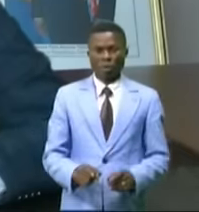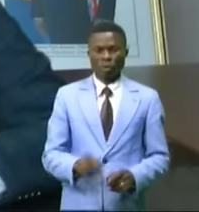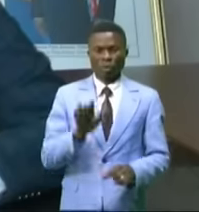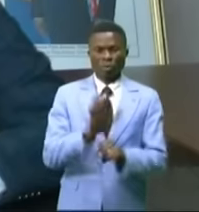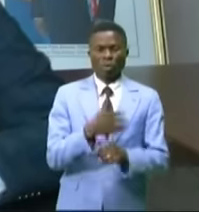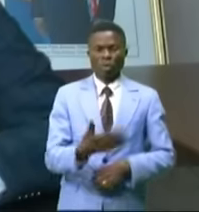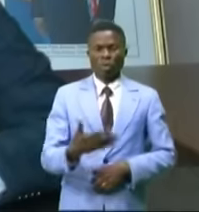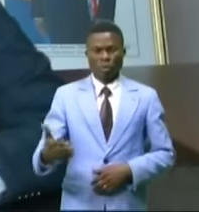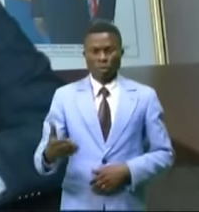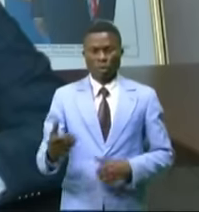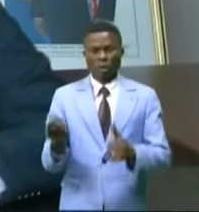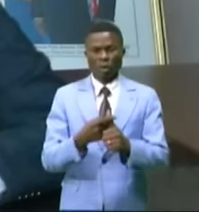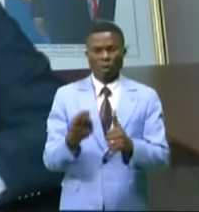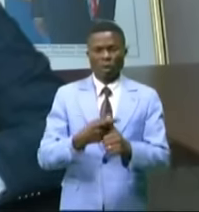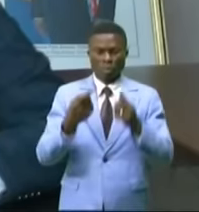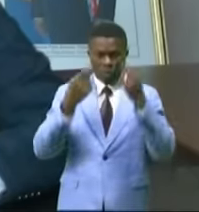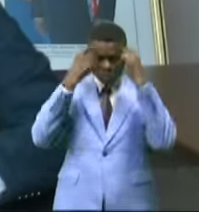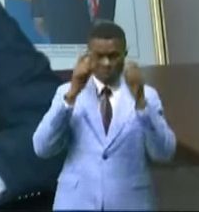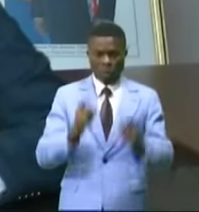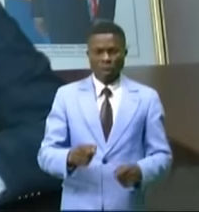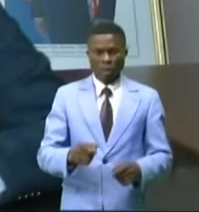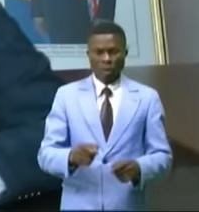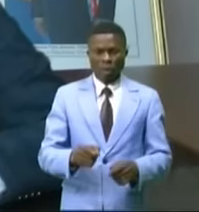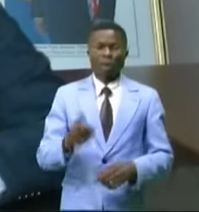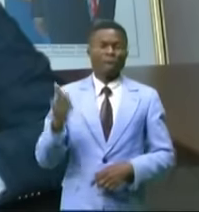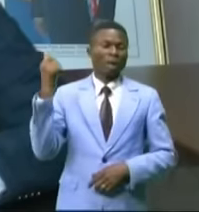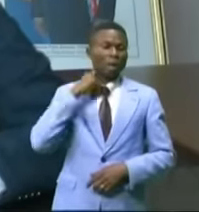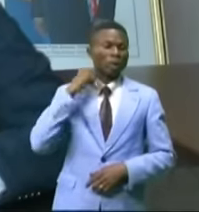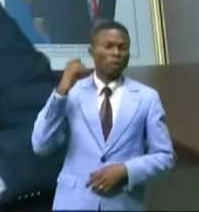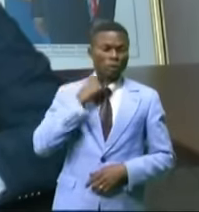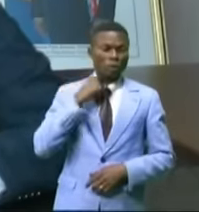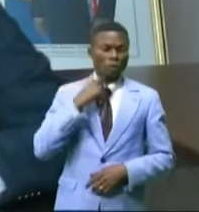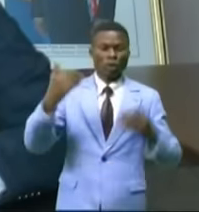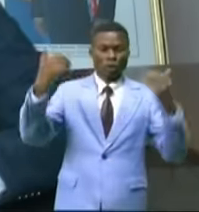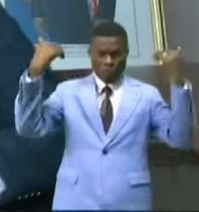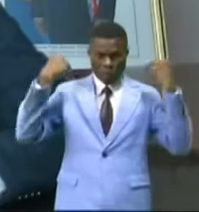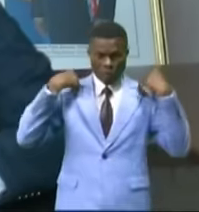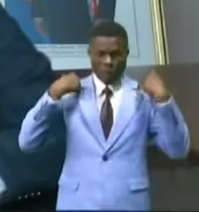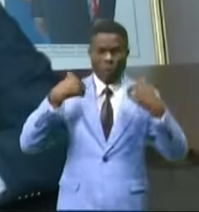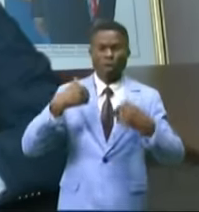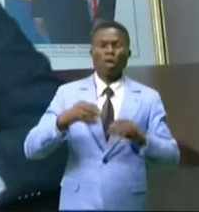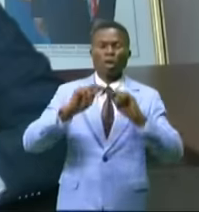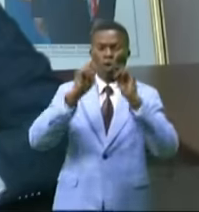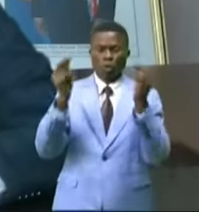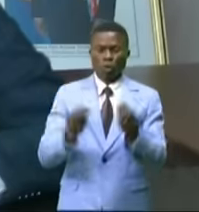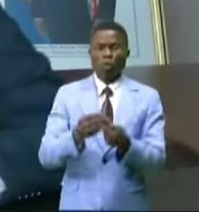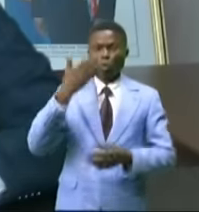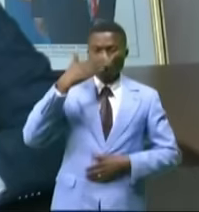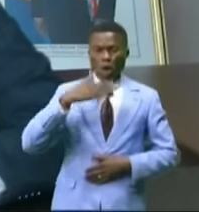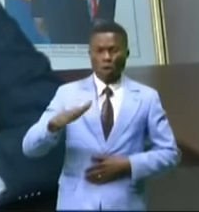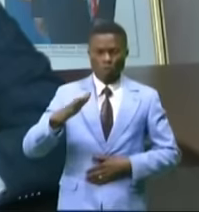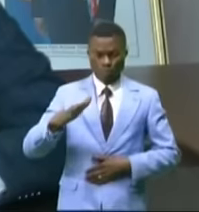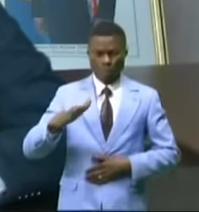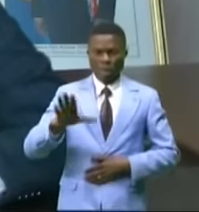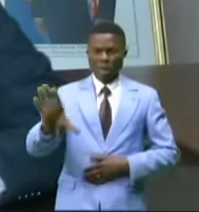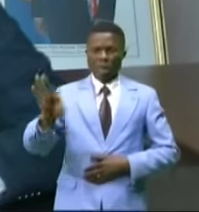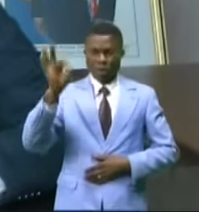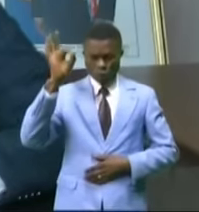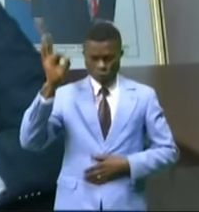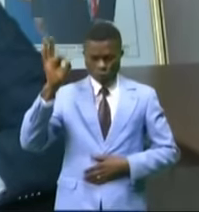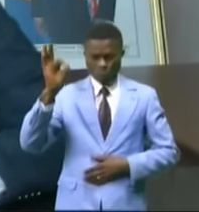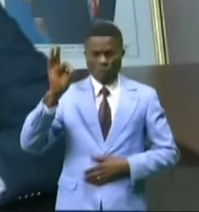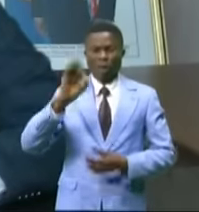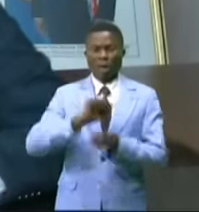choses. J'ai d'abord décidé que les médecins directeurs des structures qui ont eu à gérer ces